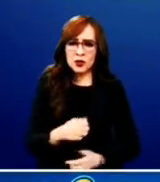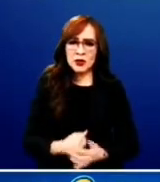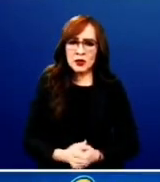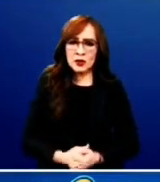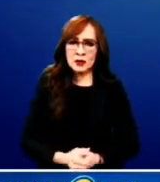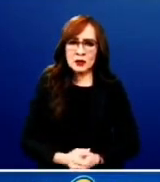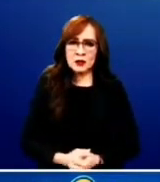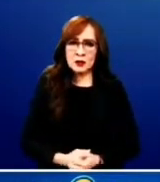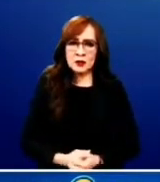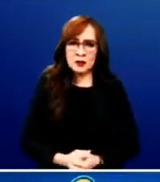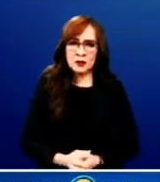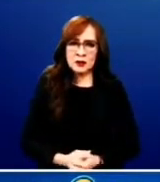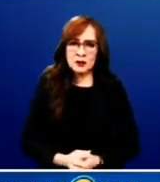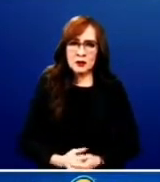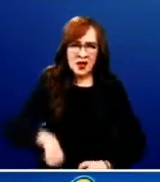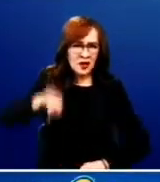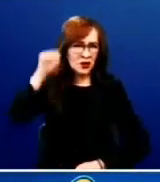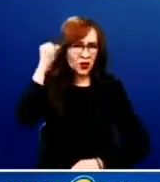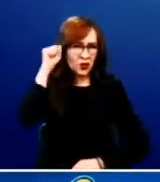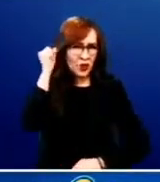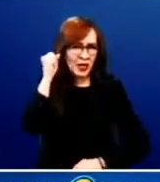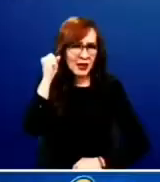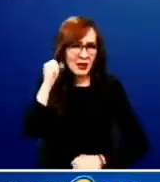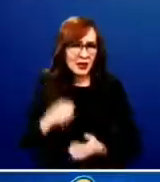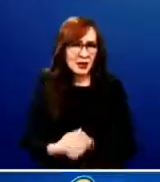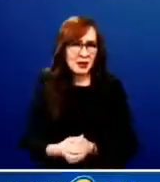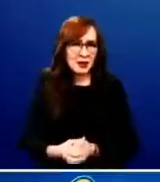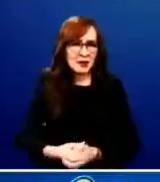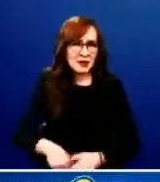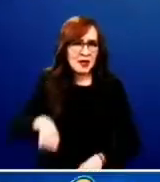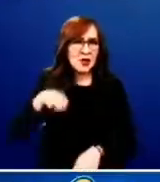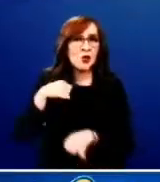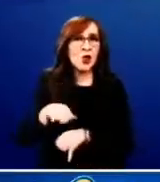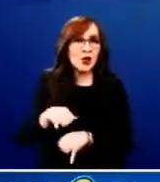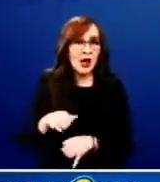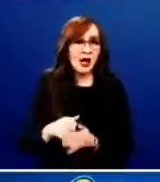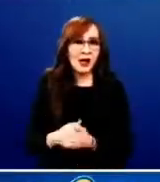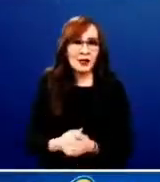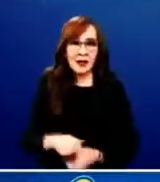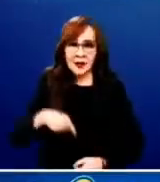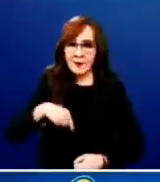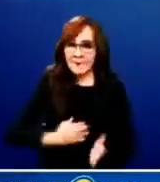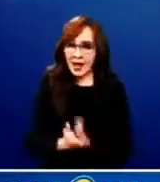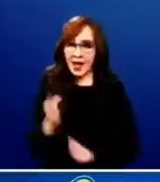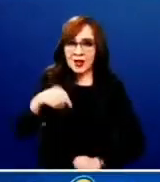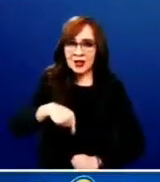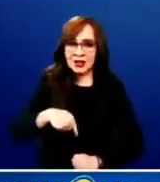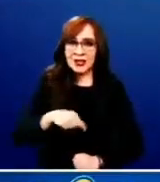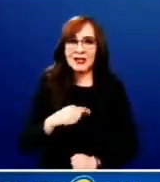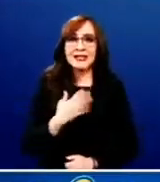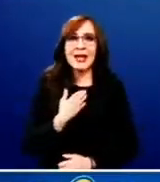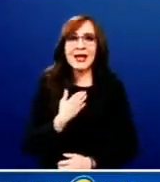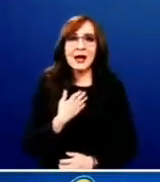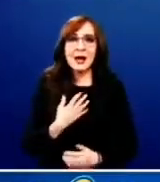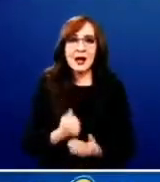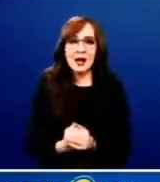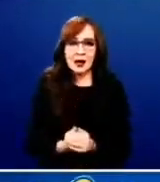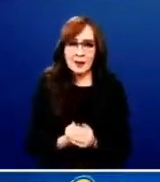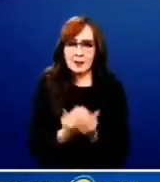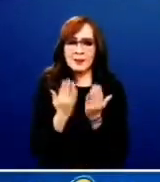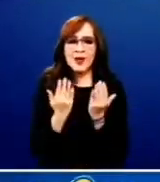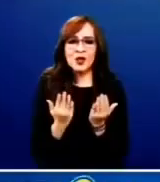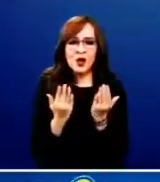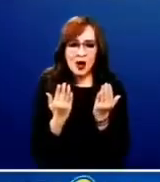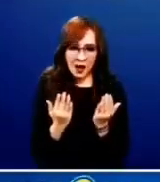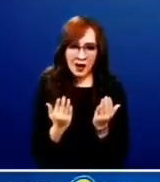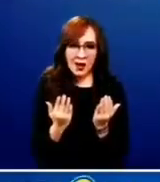tidak bisa digoda oleh setan-setan terkutuk itu. Oleh sebab itu, melalui tempat ini saya akan berdoa kepada Allah